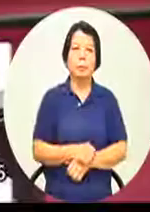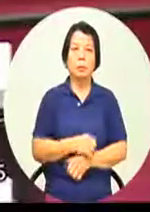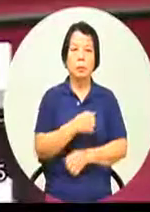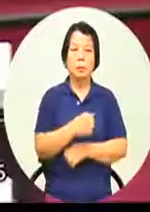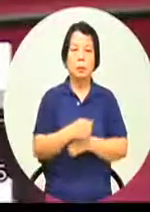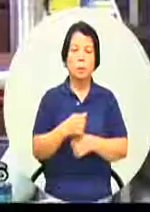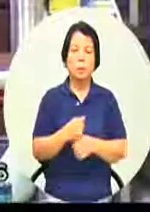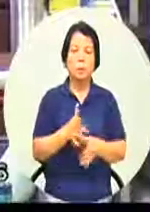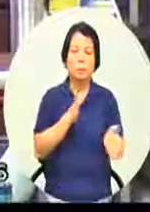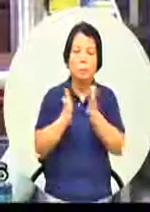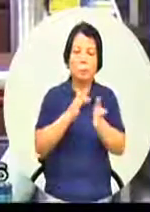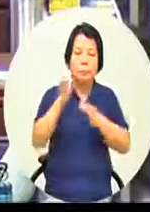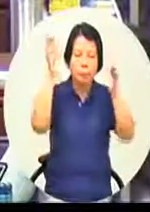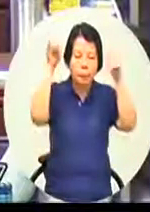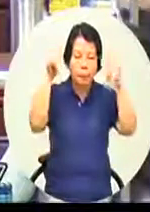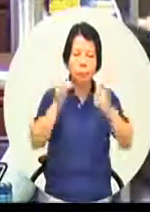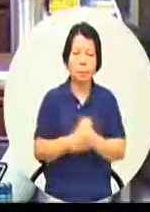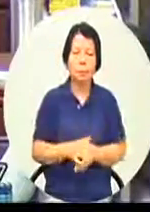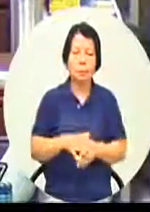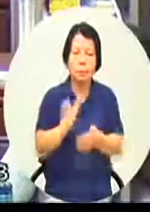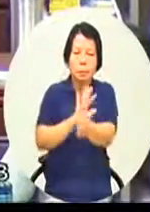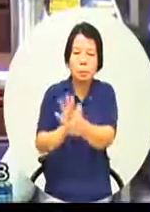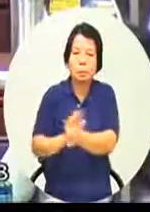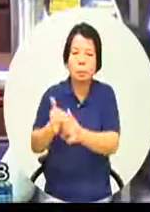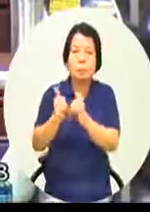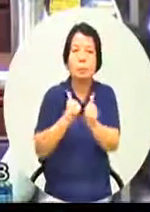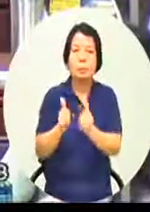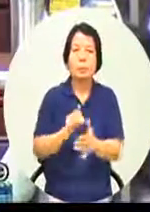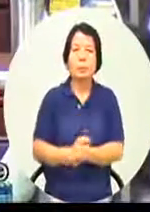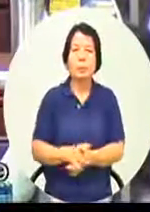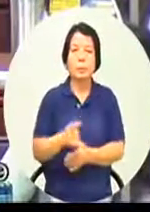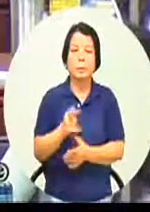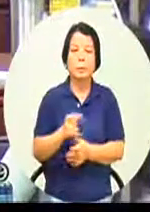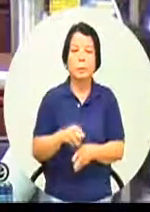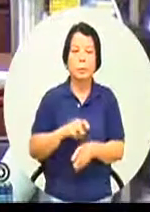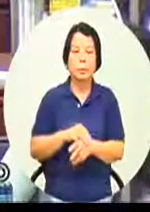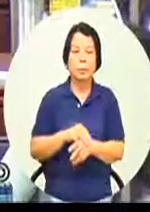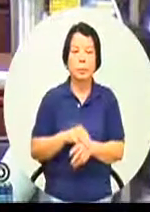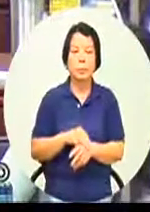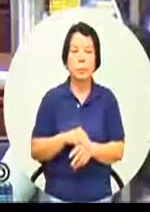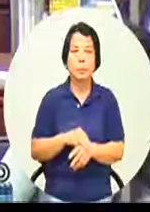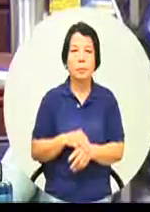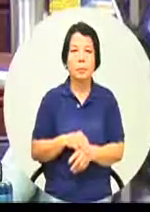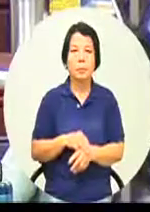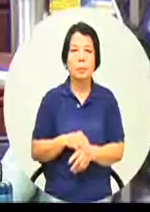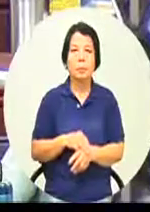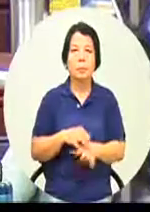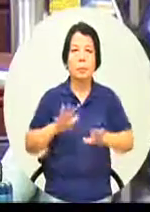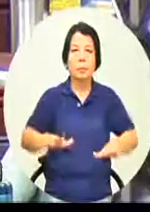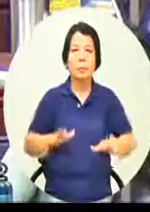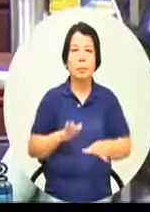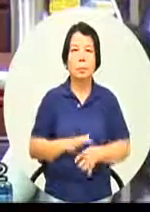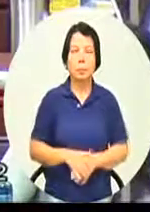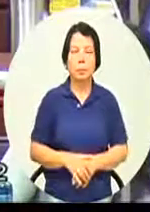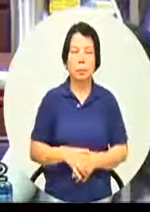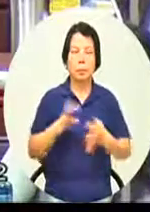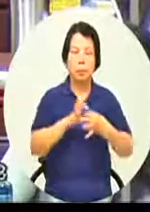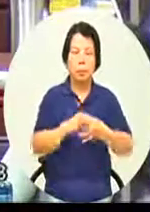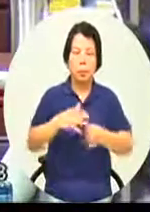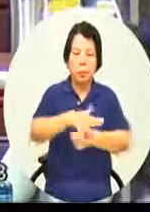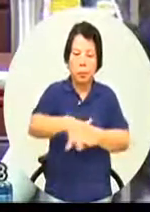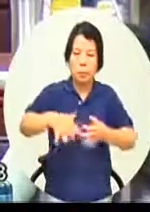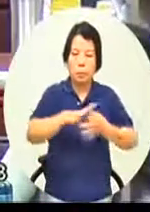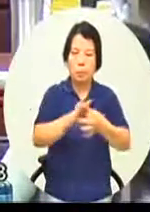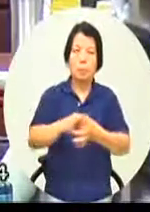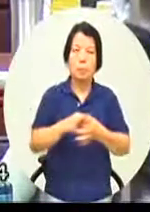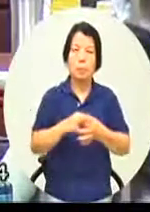流浪犬的，就是要去服务百姓的这一些出路。那有关于我们目前跟我们相关单位把